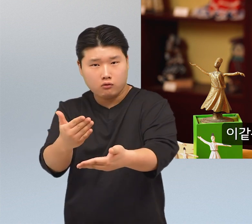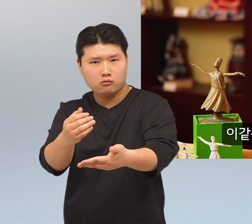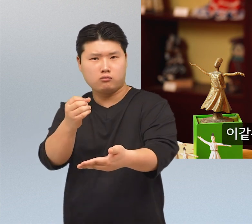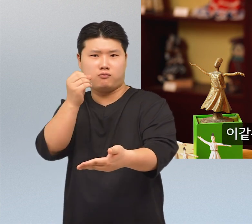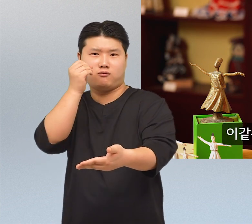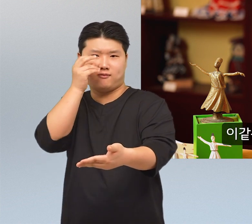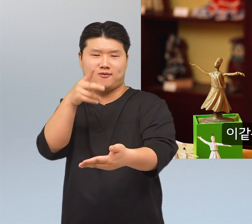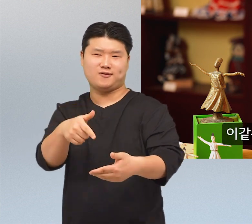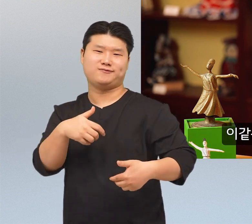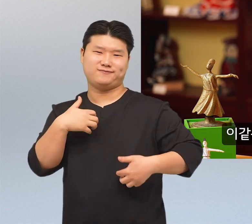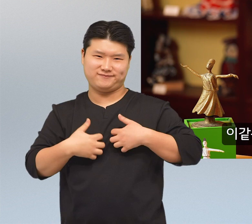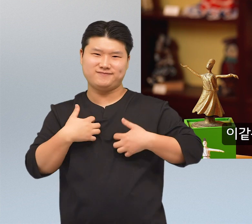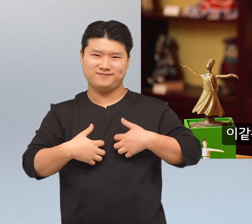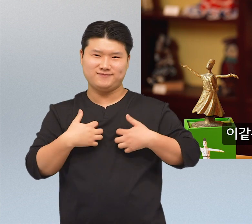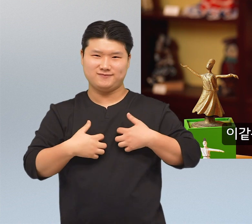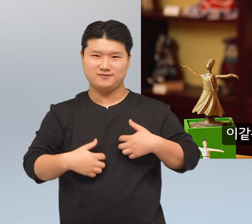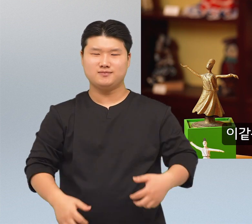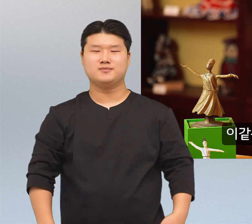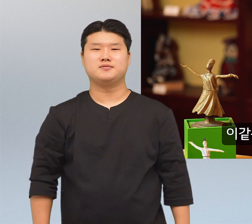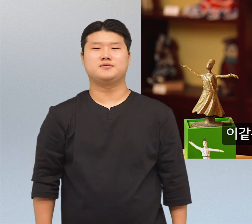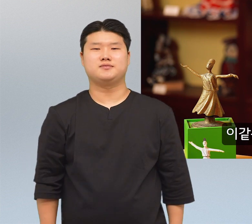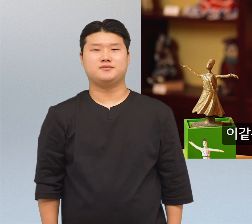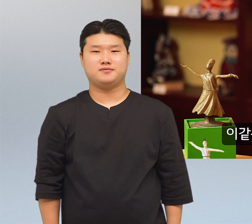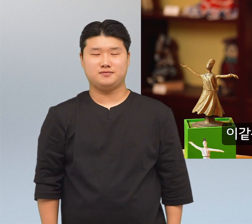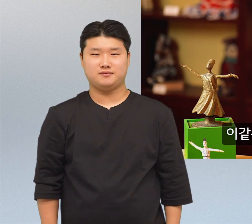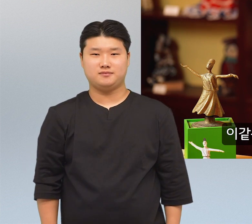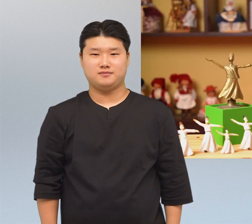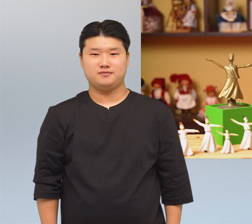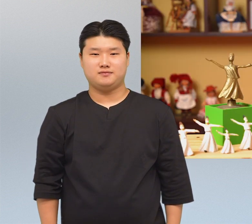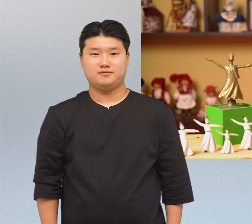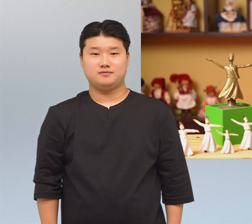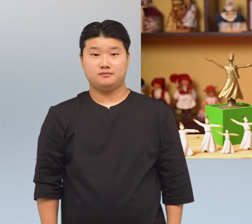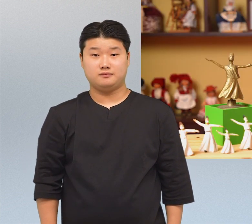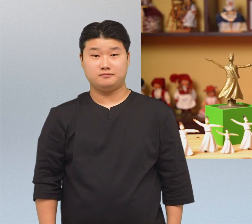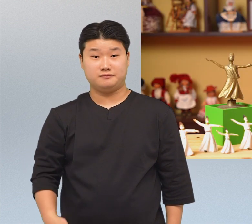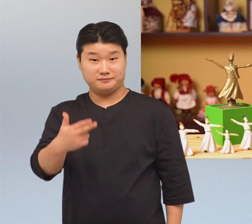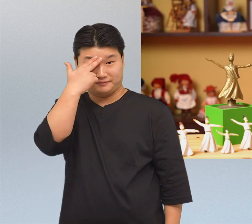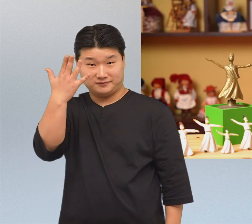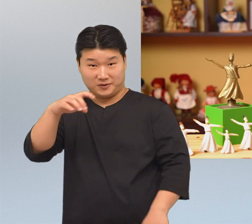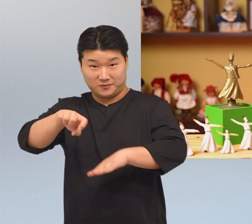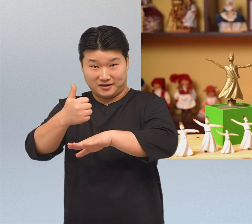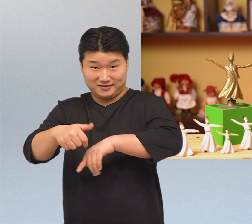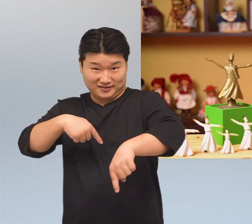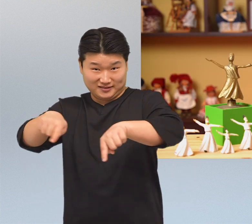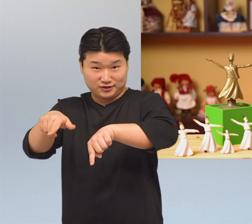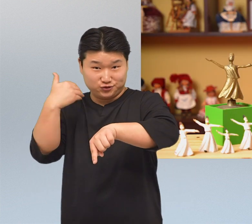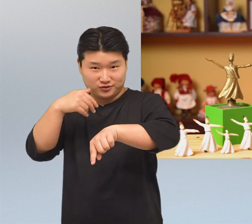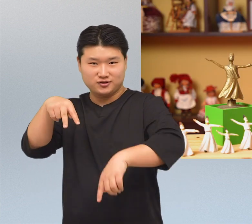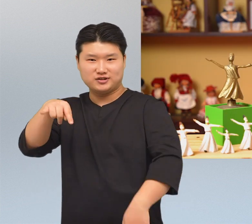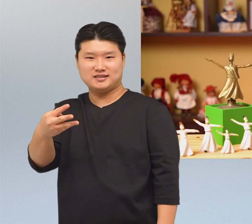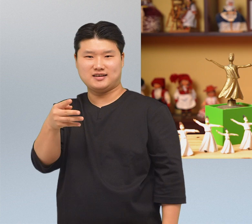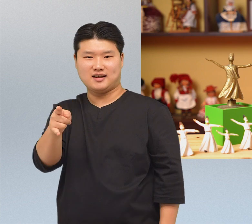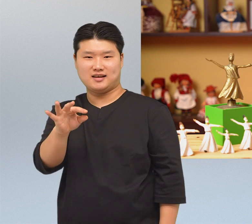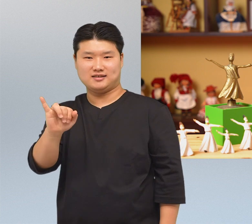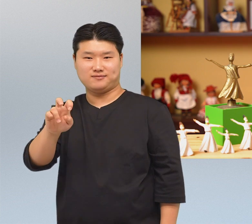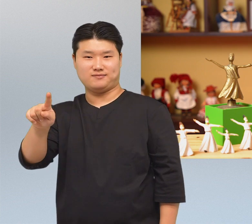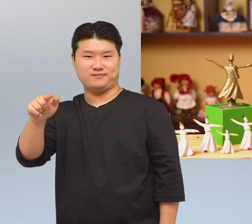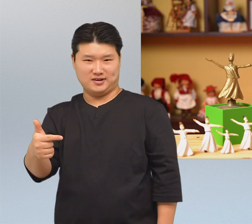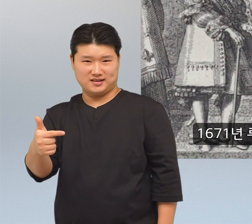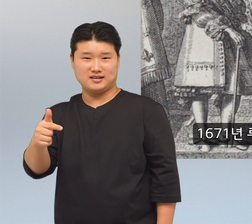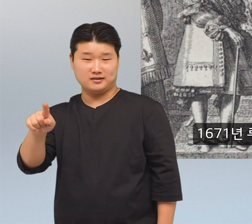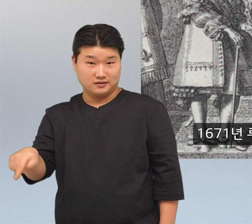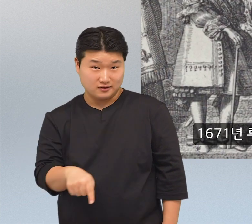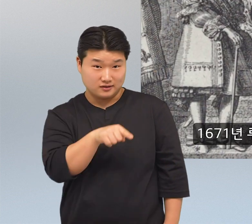현상이 일어난 것은 상당히 흥미로운 일이지요. 오스만 제국 사절이었던 슐레이만